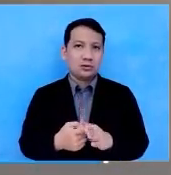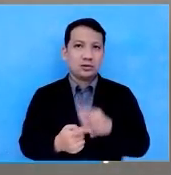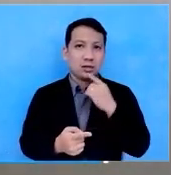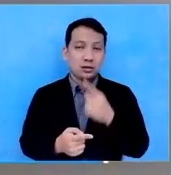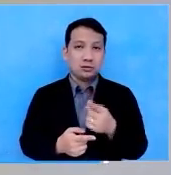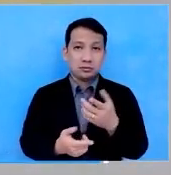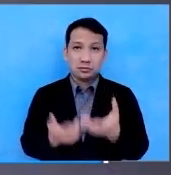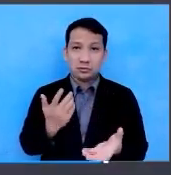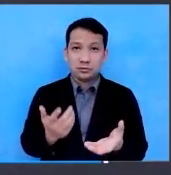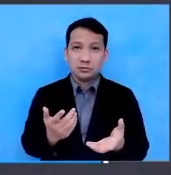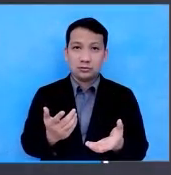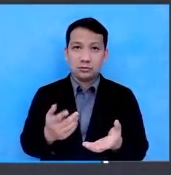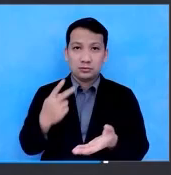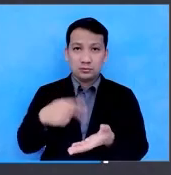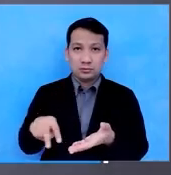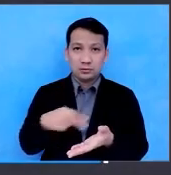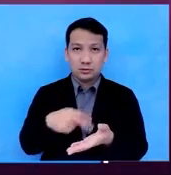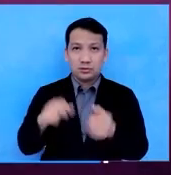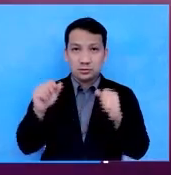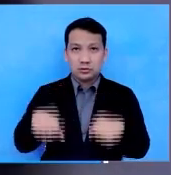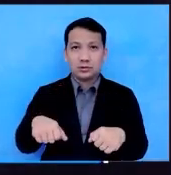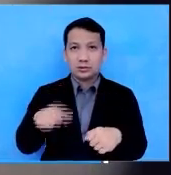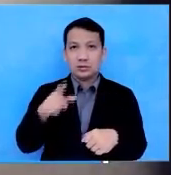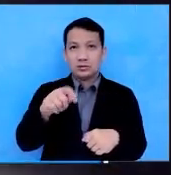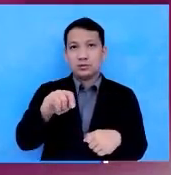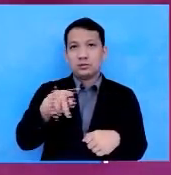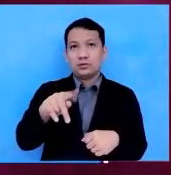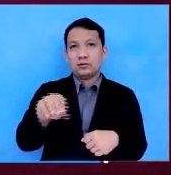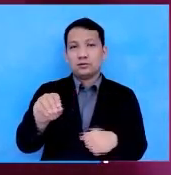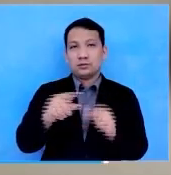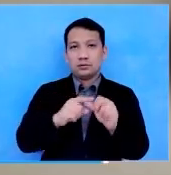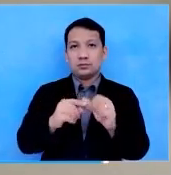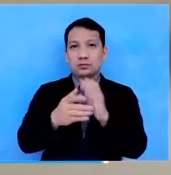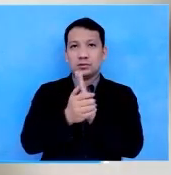pala pagsasayaw yung pwede nating ipakita sa TikTok, kundi pati yung